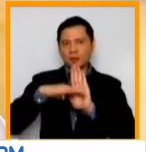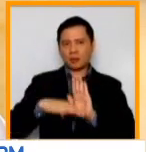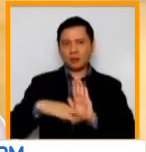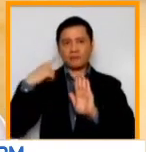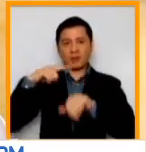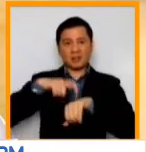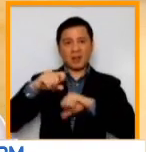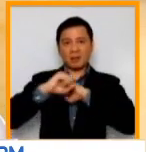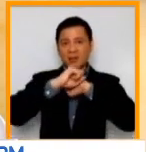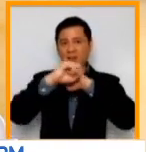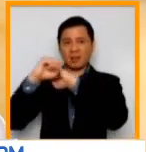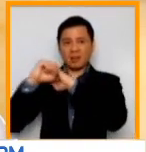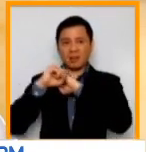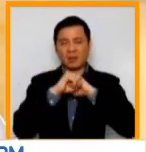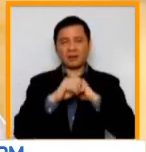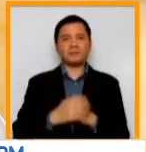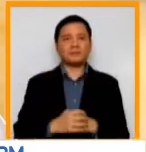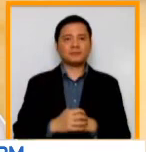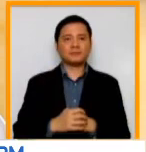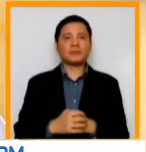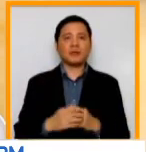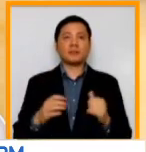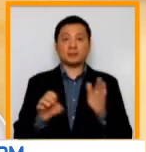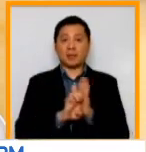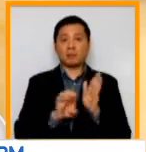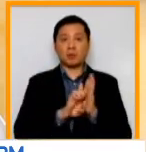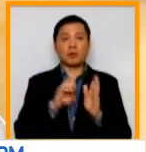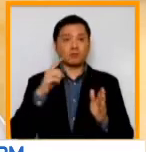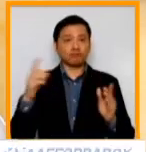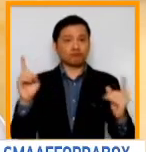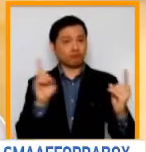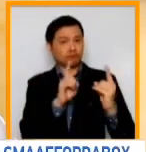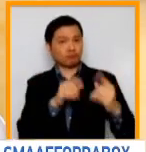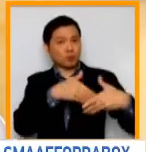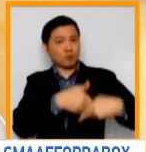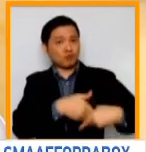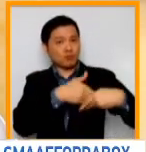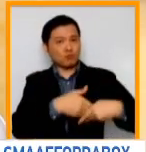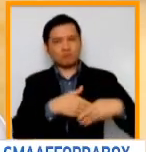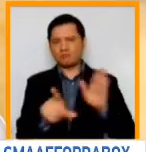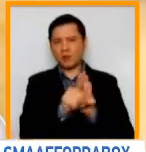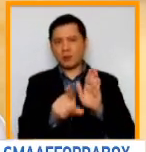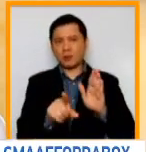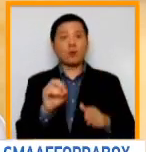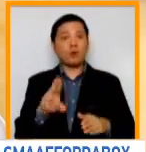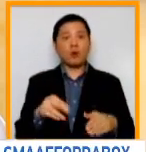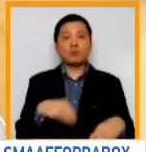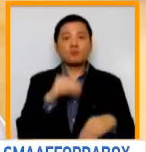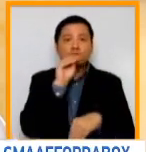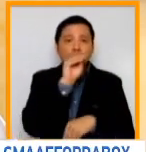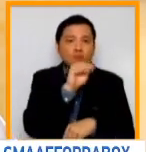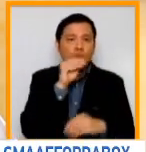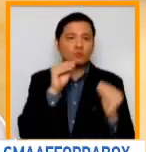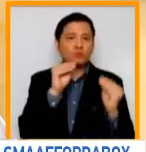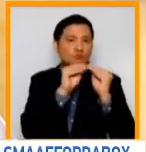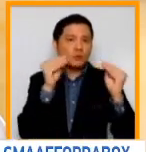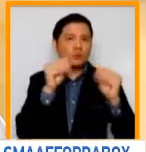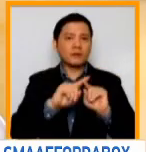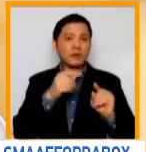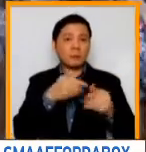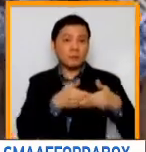ang nakasanay ng pakikipagkamay na mga kandidato at paghalik sa mga bata o sanggol. May unang balita si Cedric